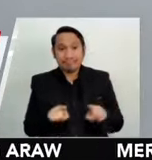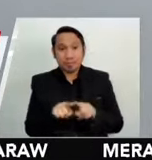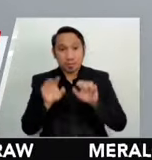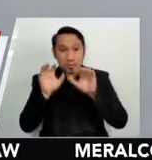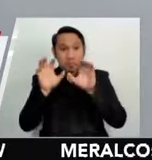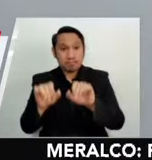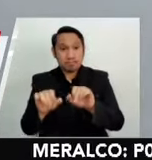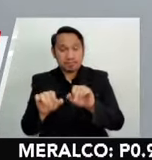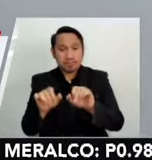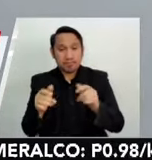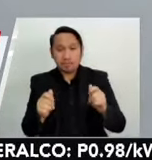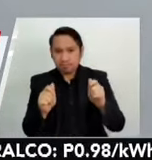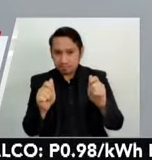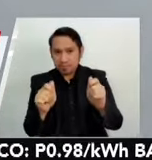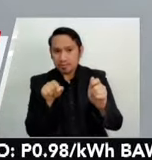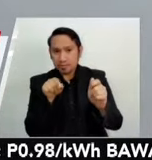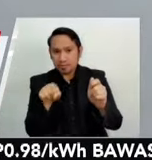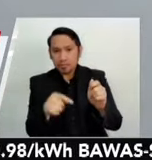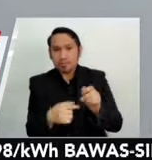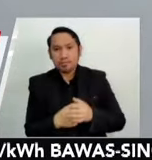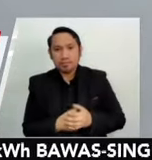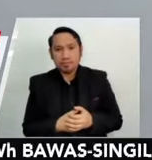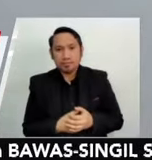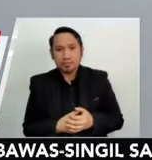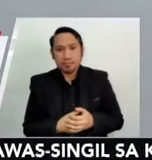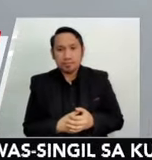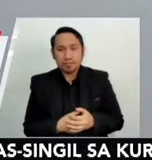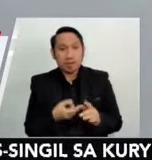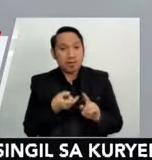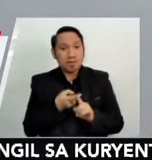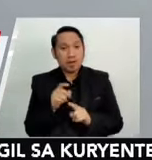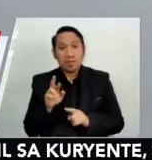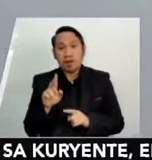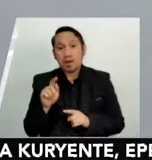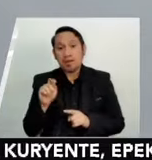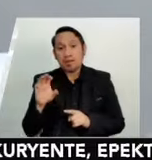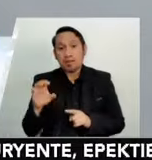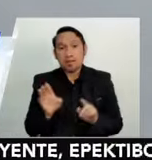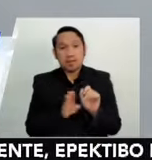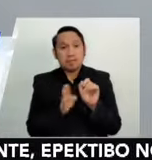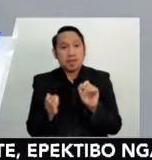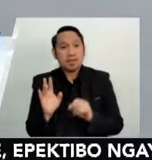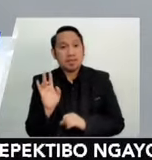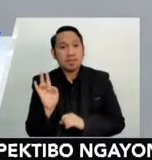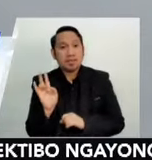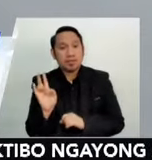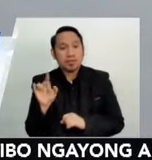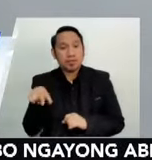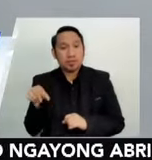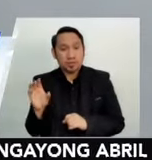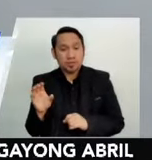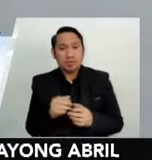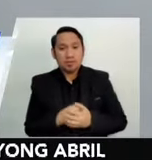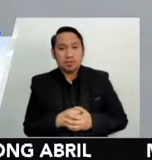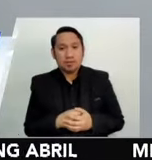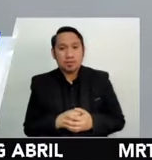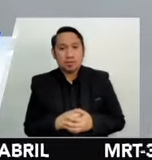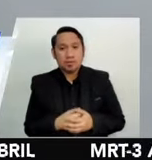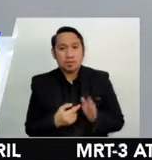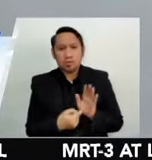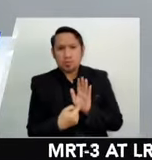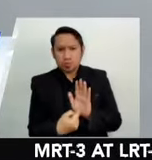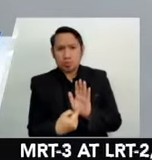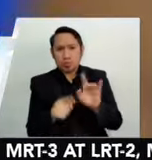natin na-inisyo ng RTC branch sa 78 ng QC. Okay, isinilbi natin yung warrant doon